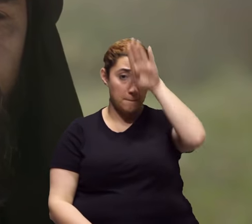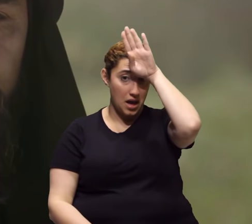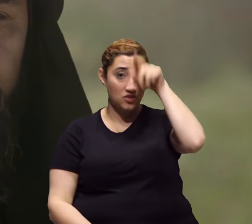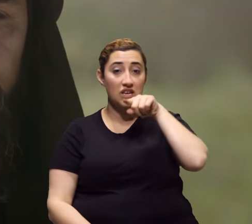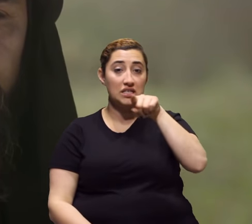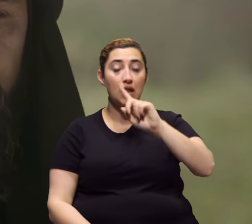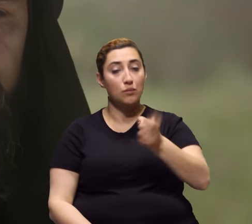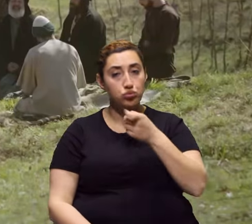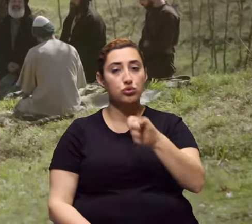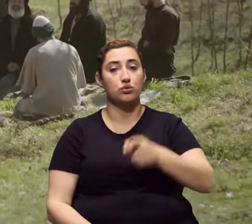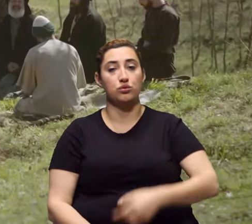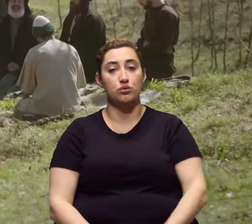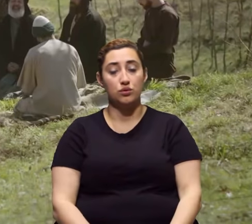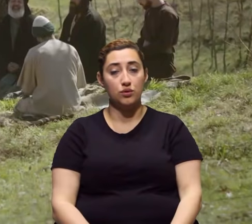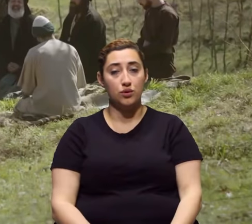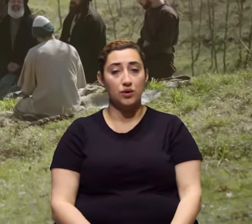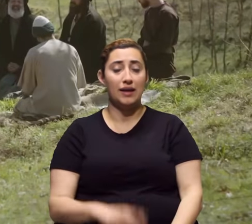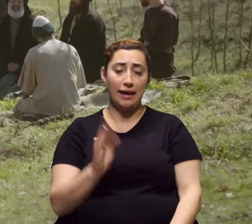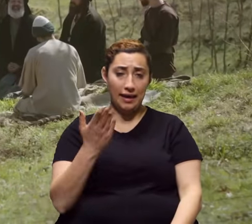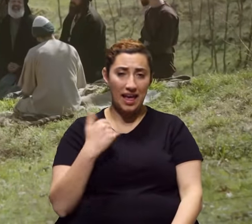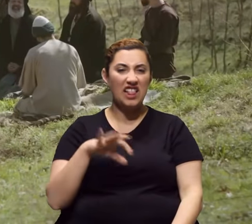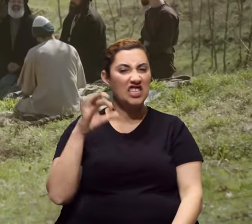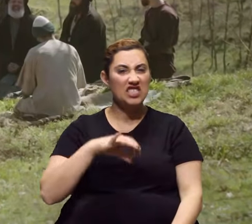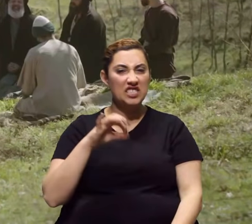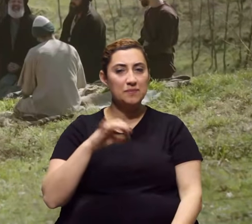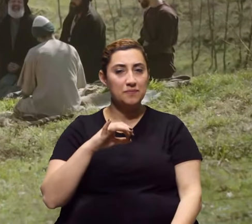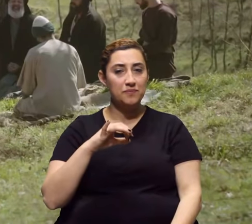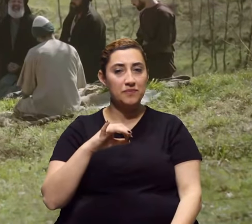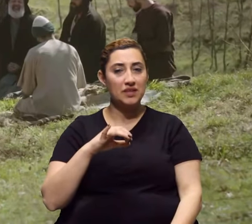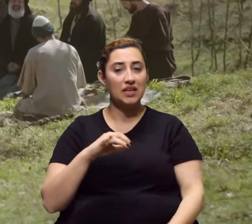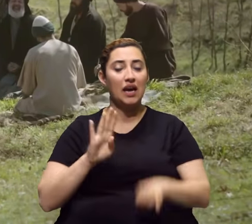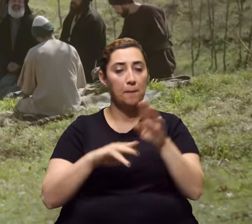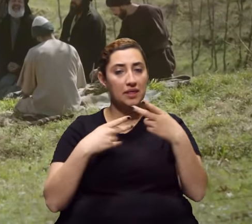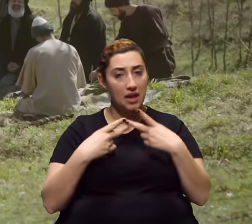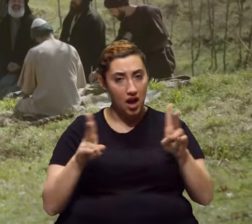Padişahı sen de bul. Gel, şimdi hicabını aç.